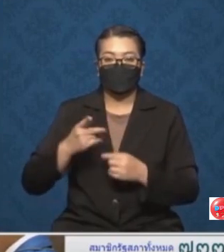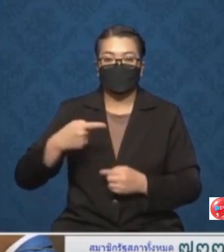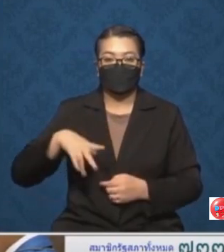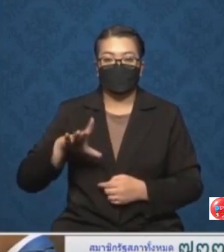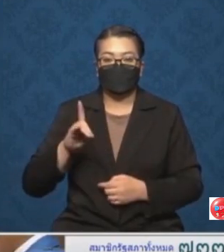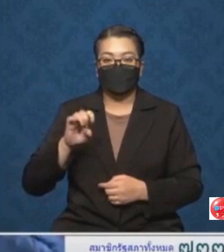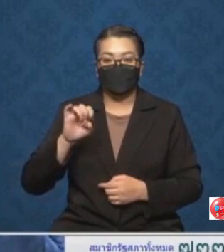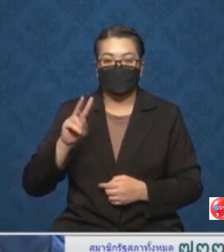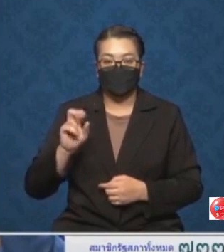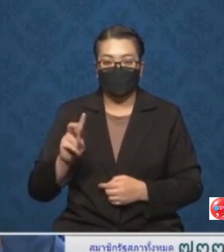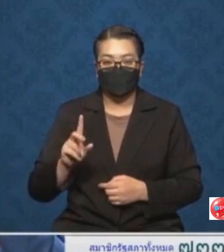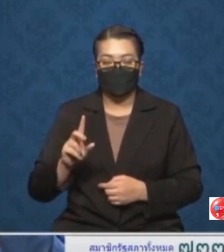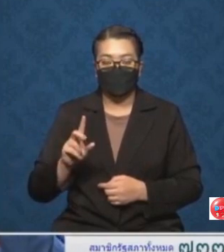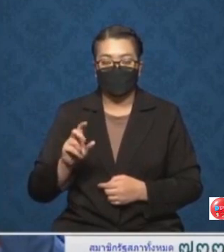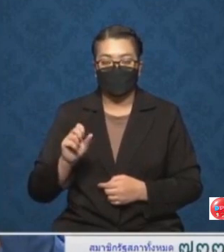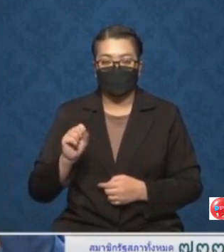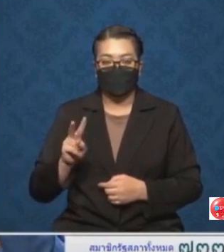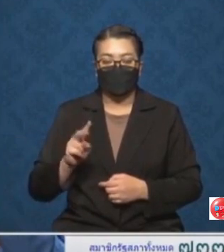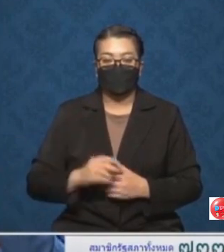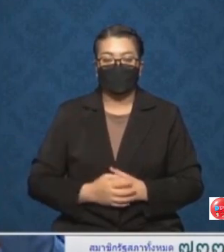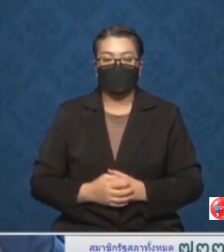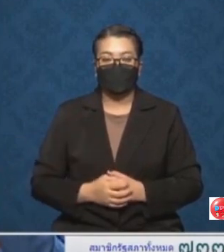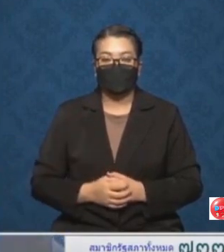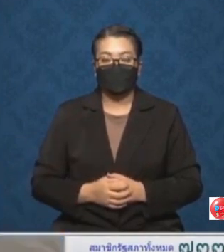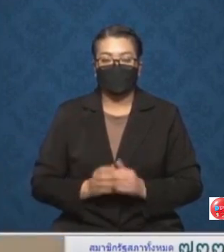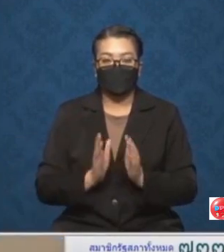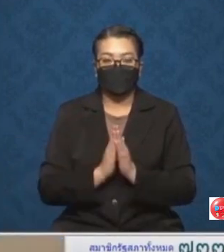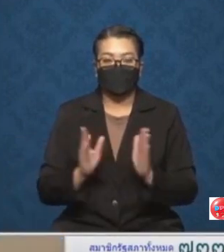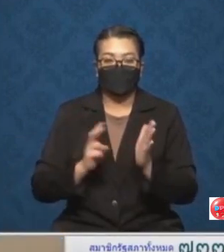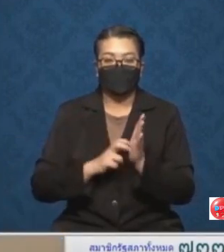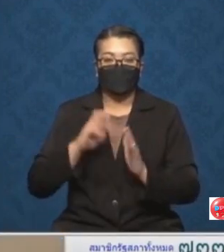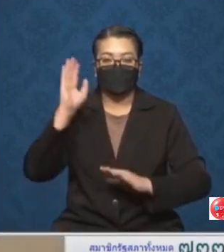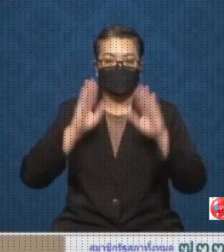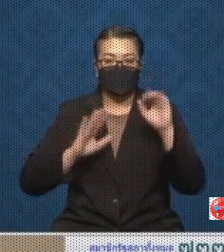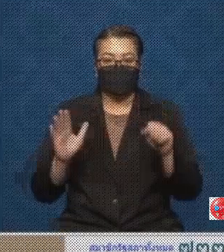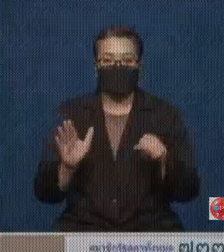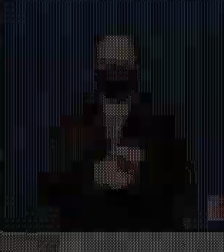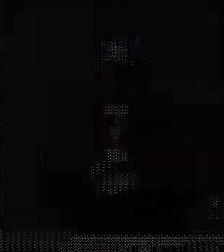รับรองด้วยครับ นายสุประดิษฐ์อากาศเลิศนะครับ ครับขอบคุณครับ ขอผู้รับรองนะครับครับครบถ้วนนะครับ